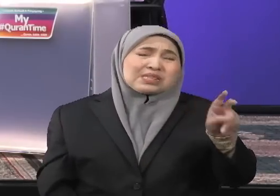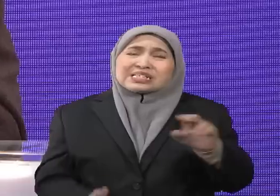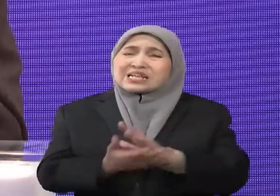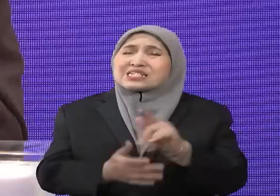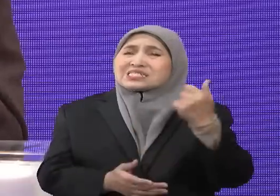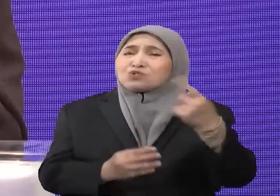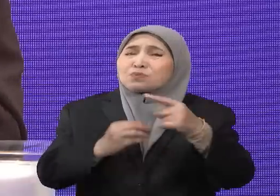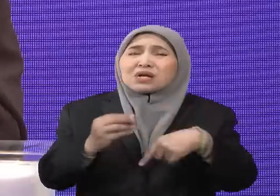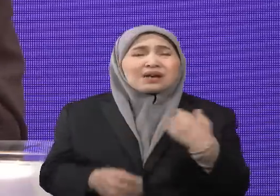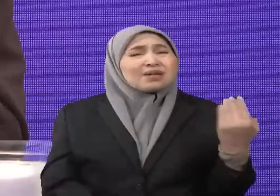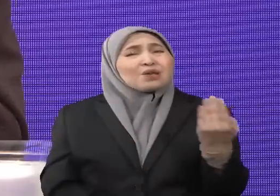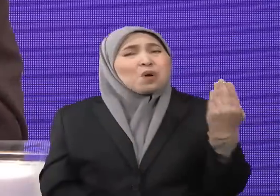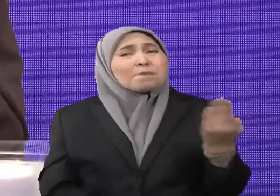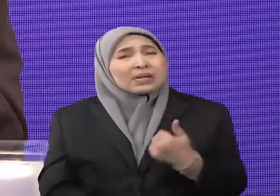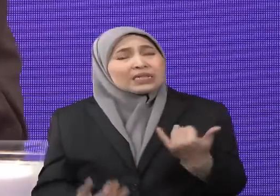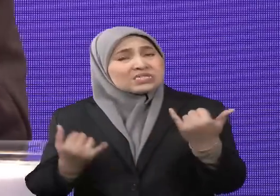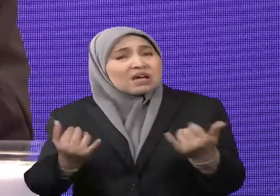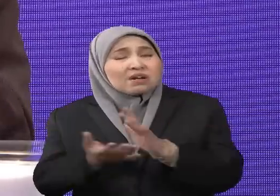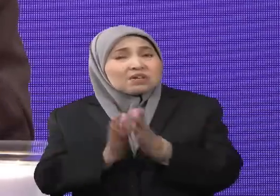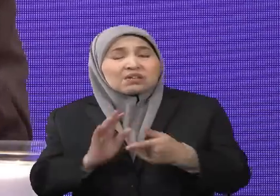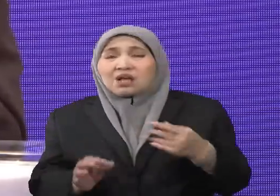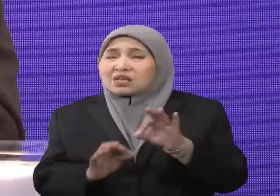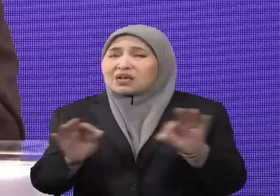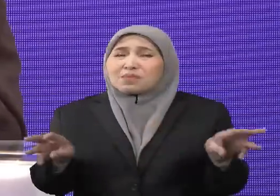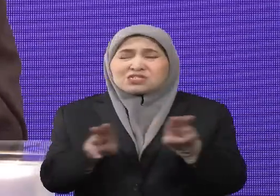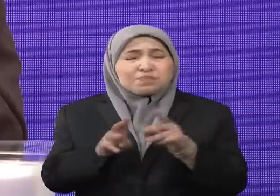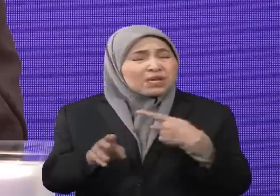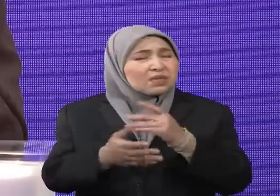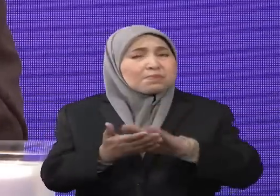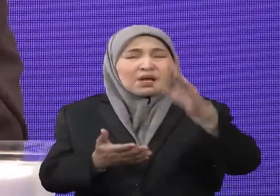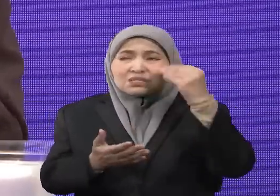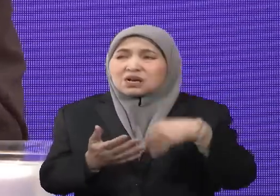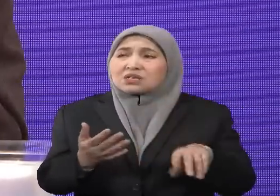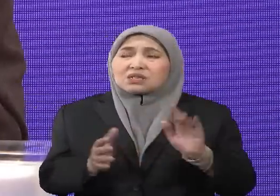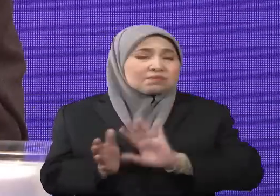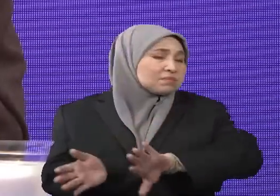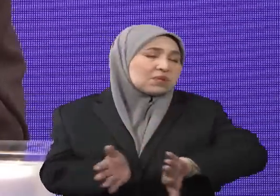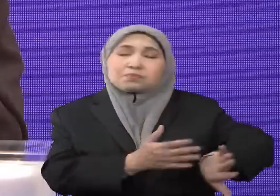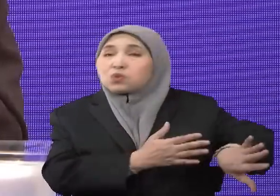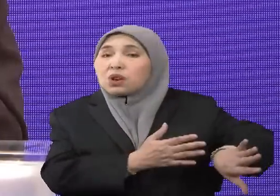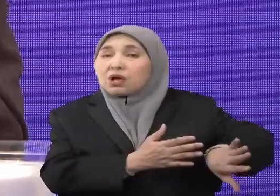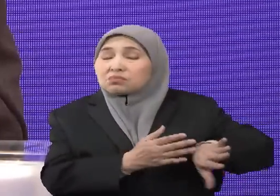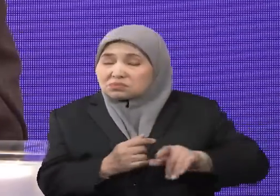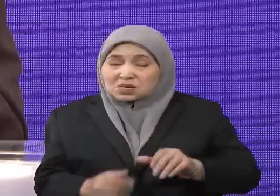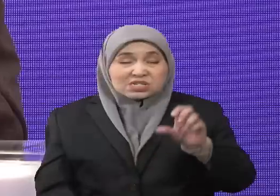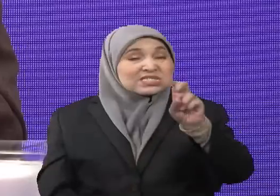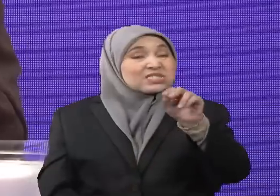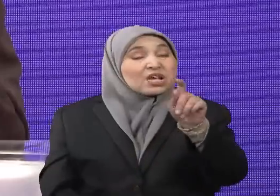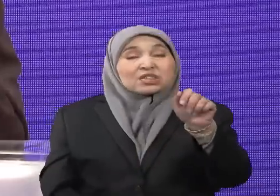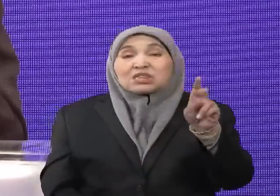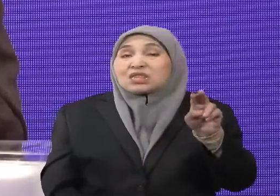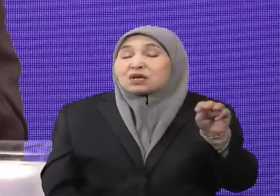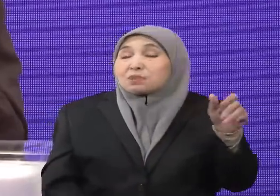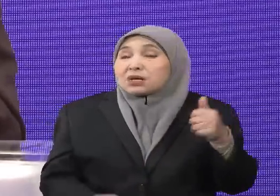suara yang nongol sekarang ini kita belajar masuk kita tolak ke tepi resistant sentimen kita tengok kepada